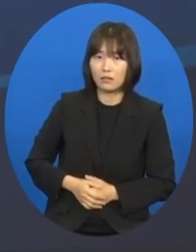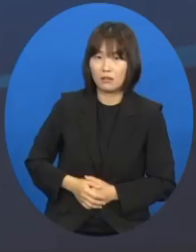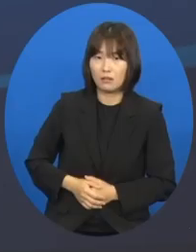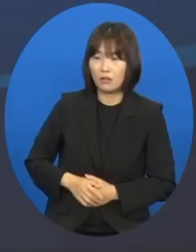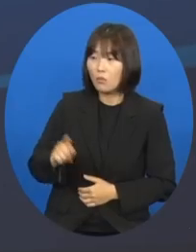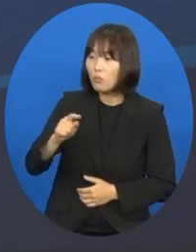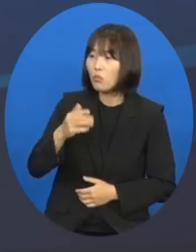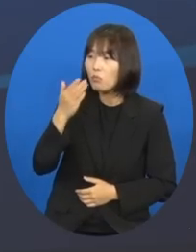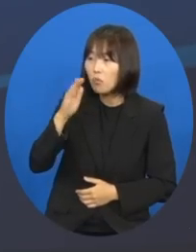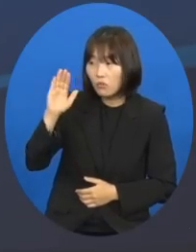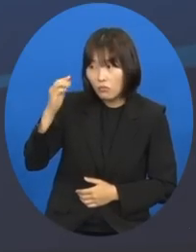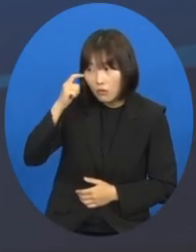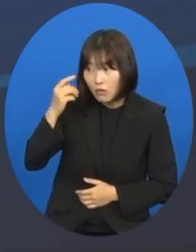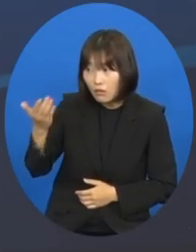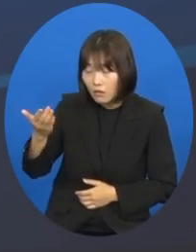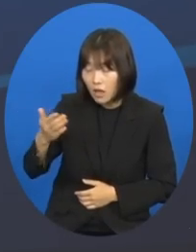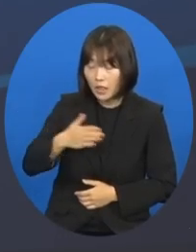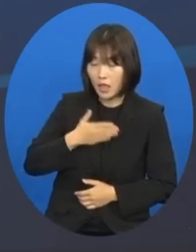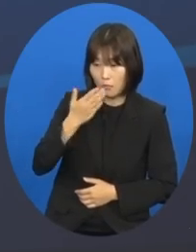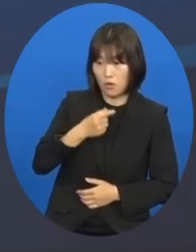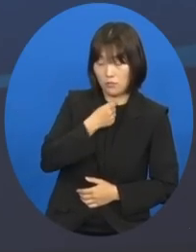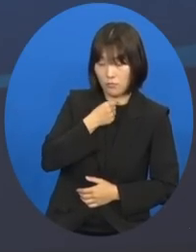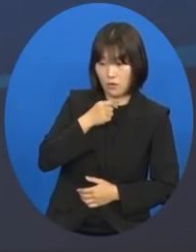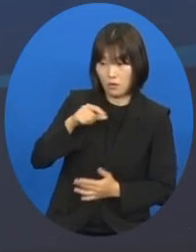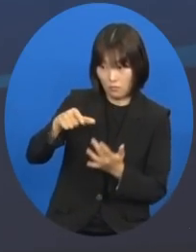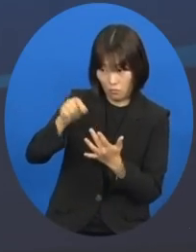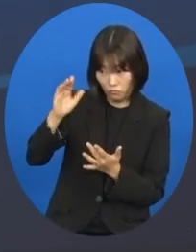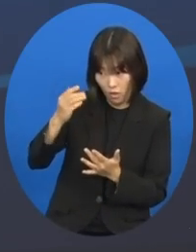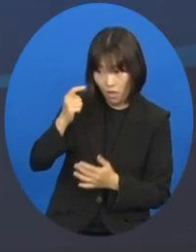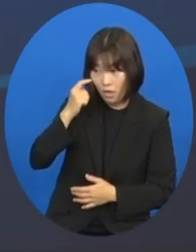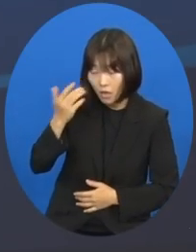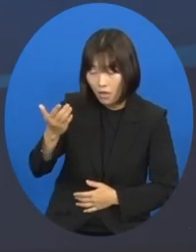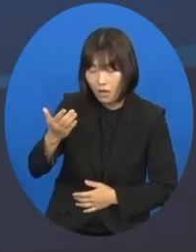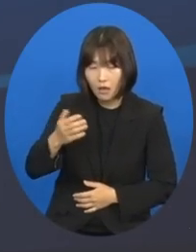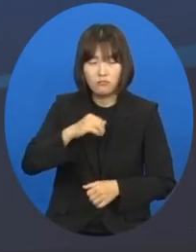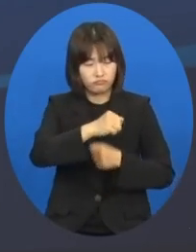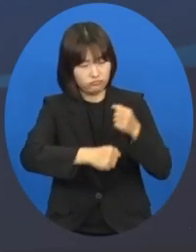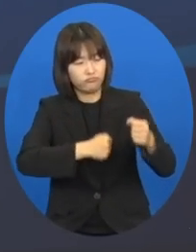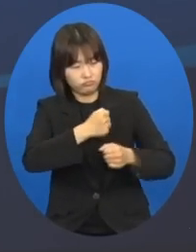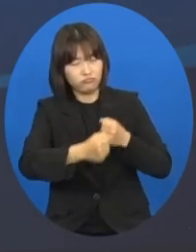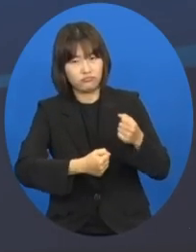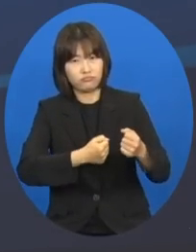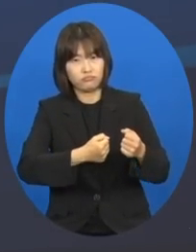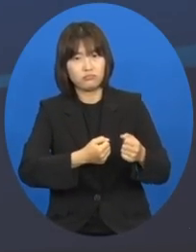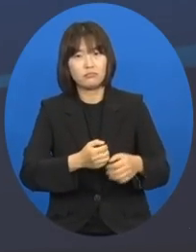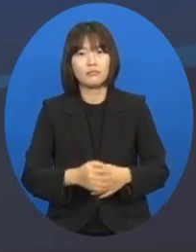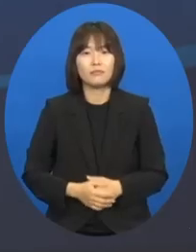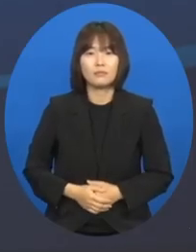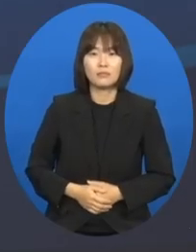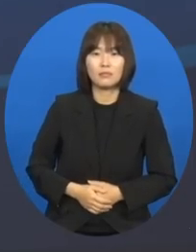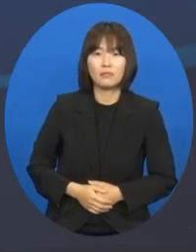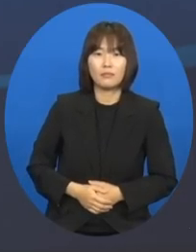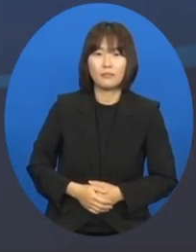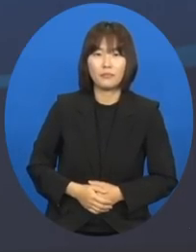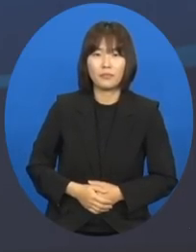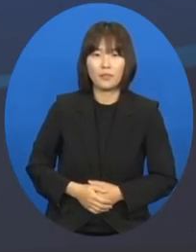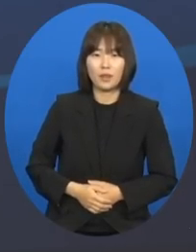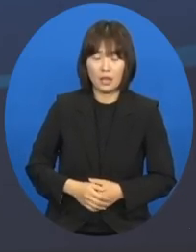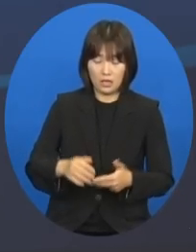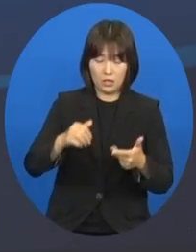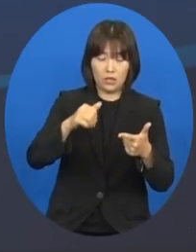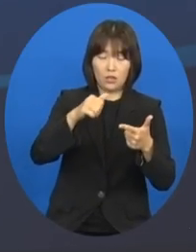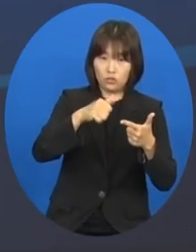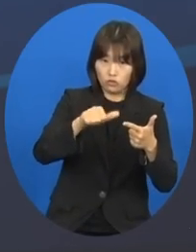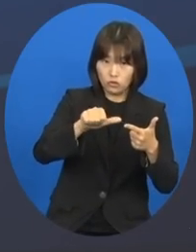어떤 거를 먹어야 돼 내가 먹고 싶은 거 먹어도 돼 맘대로 먹어도 돼 그랬더니 둘째는 딱 갖고 있는